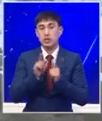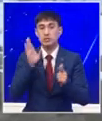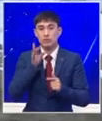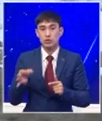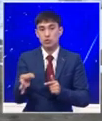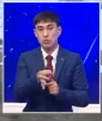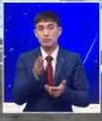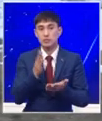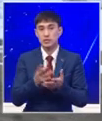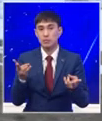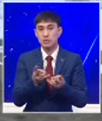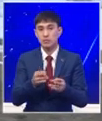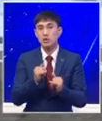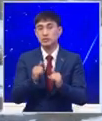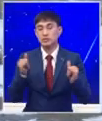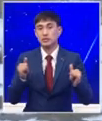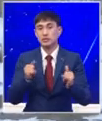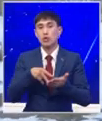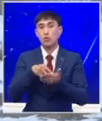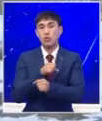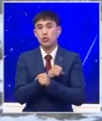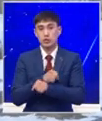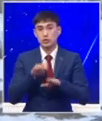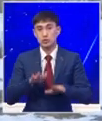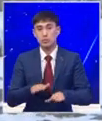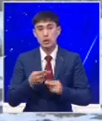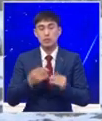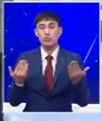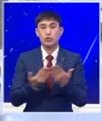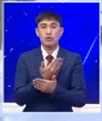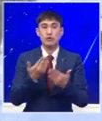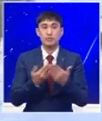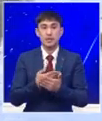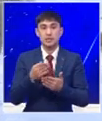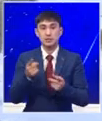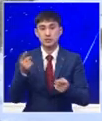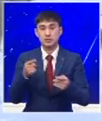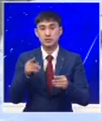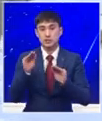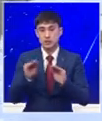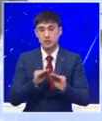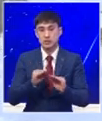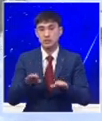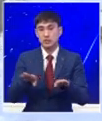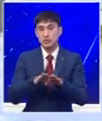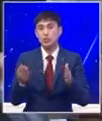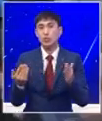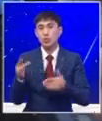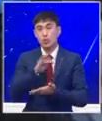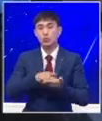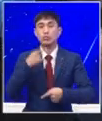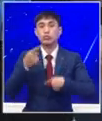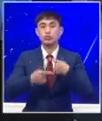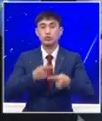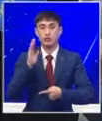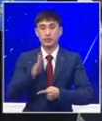водоемом, есть необходимость его развития как курортной зоны. А потому современная стилистика должна соответствовать городу будущего. При